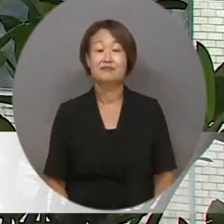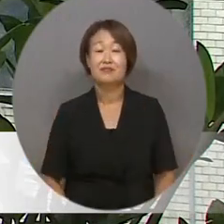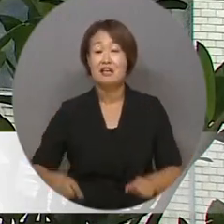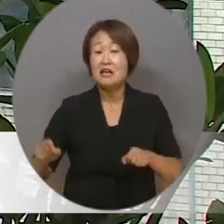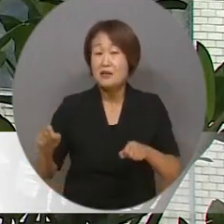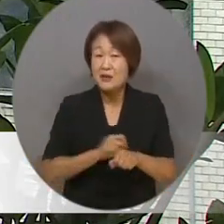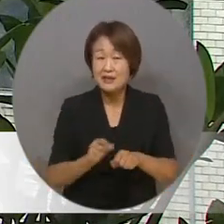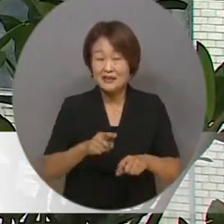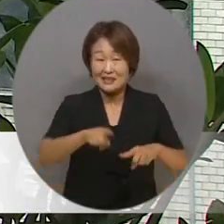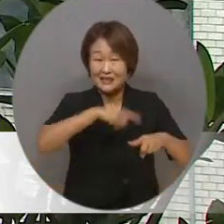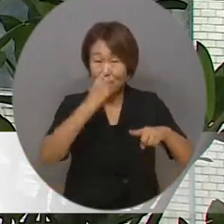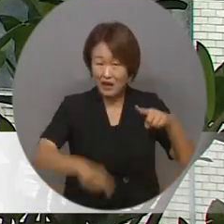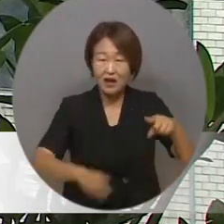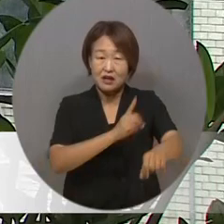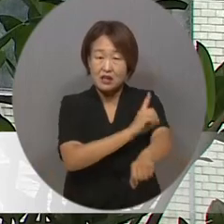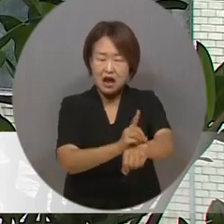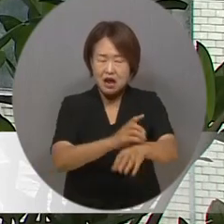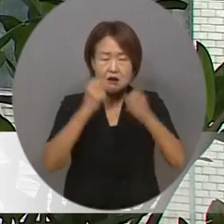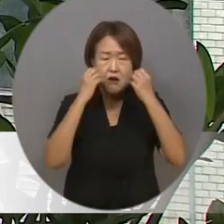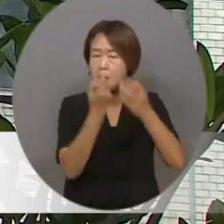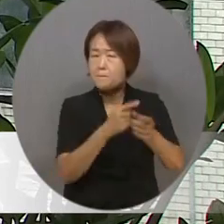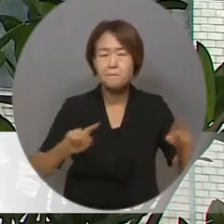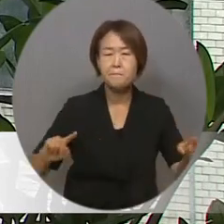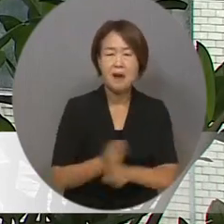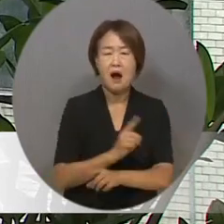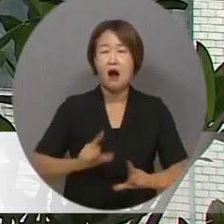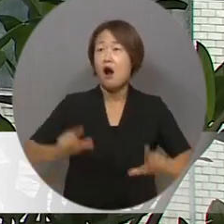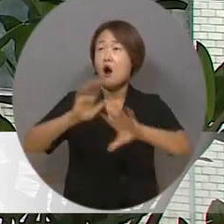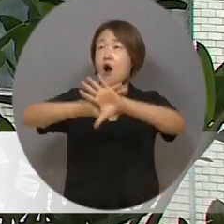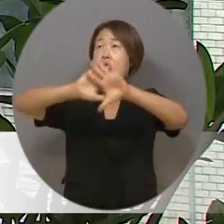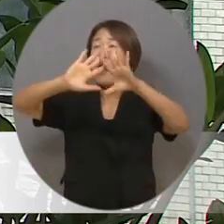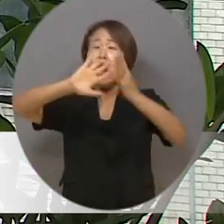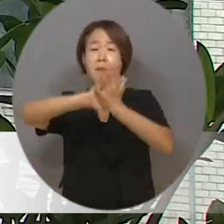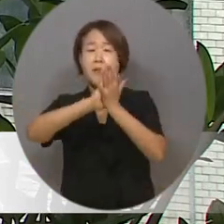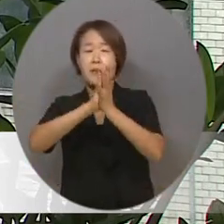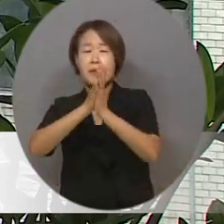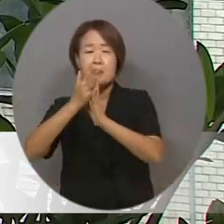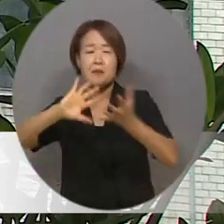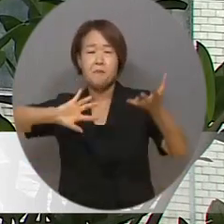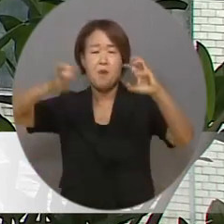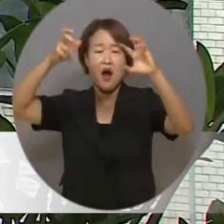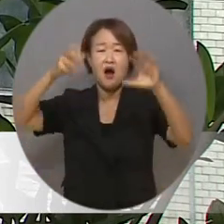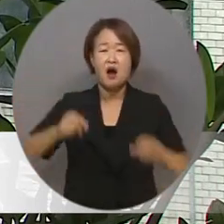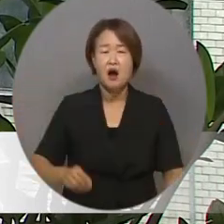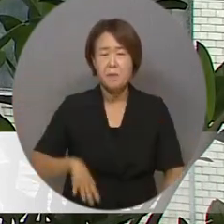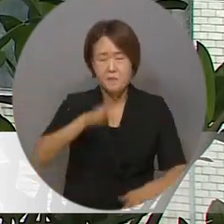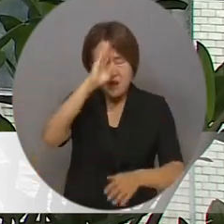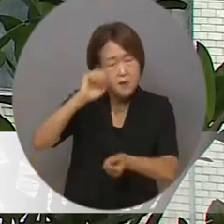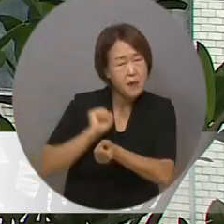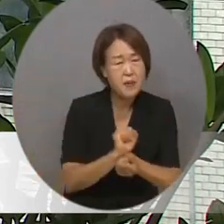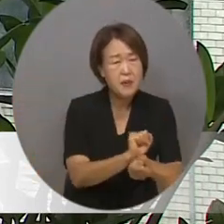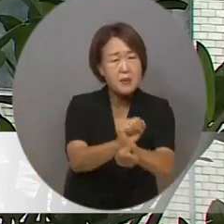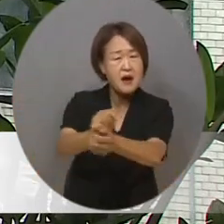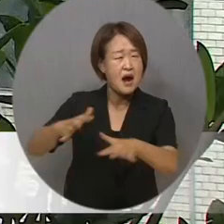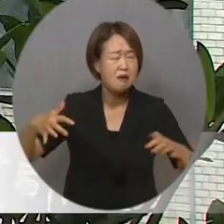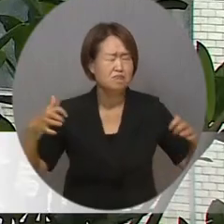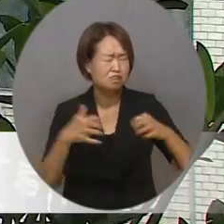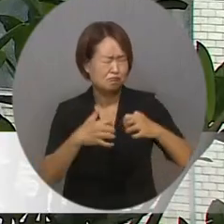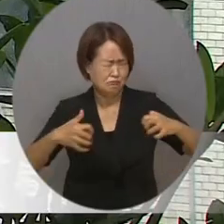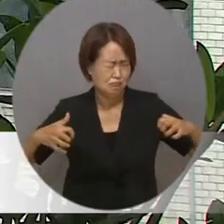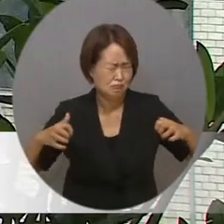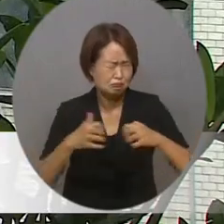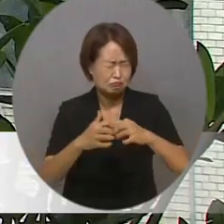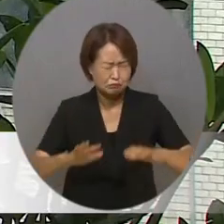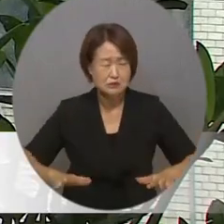이 대회는 디지털 혁명과 기후변화, 대유행병, 전쟁 등 심각한 세계 환경